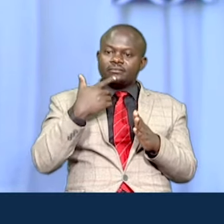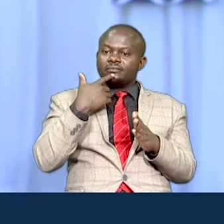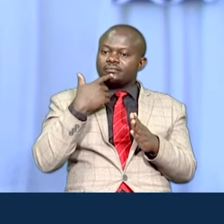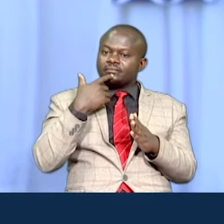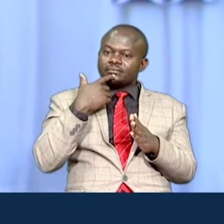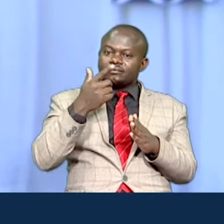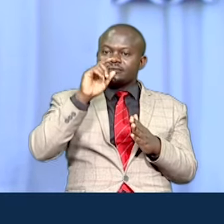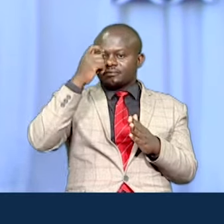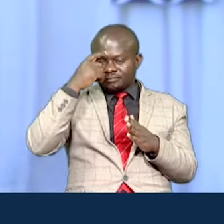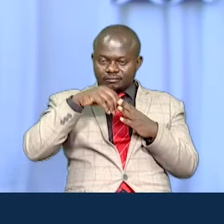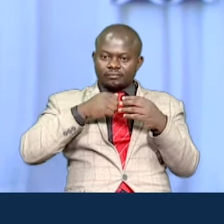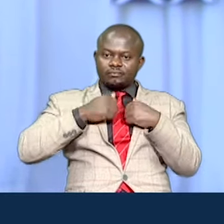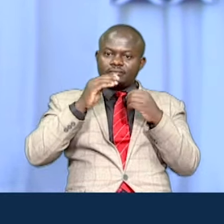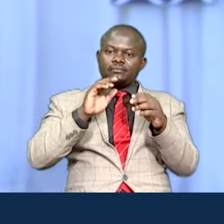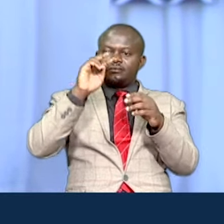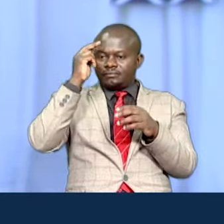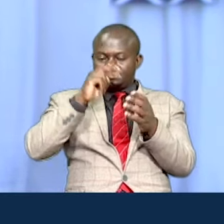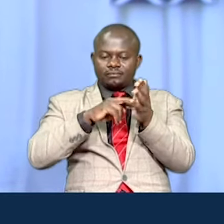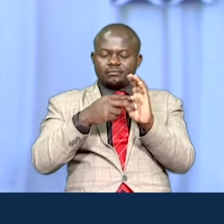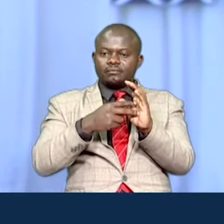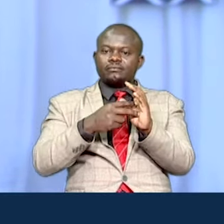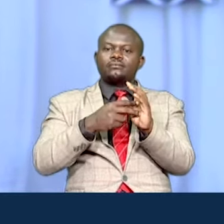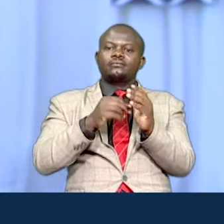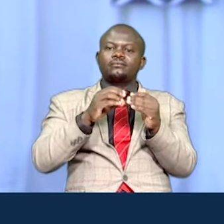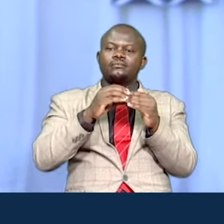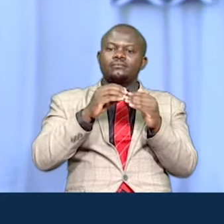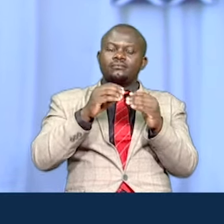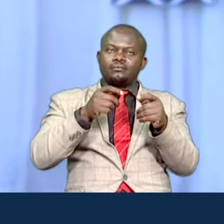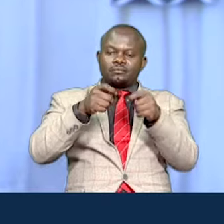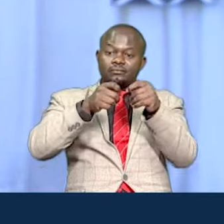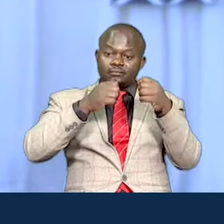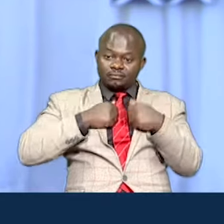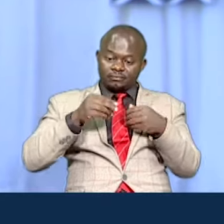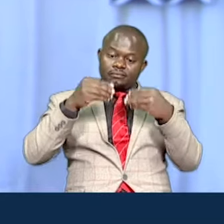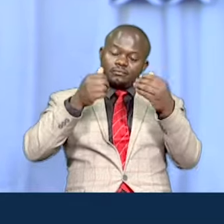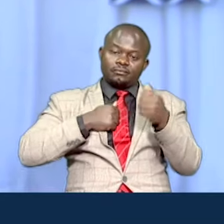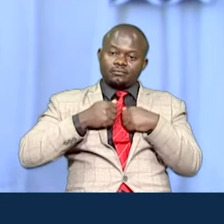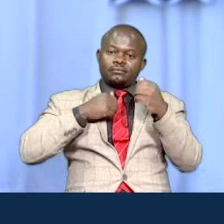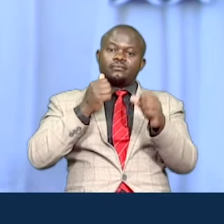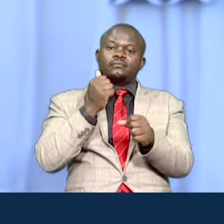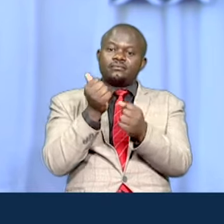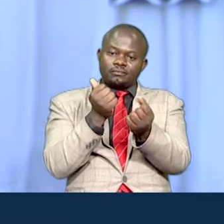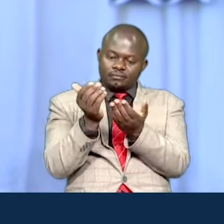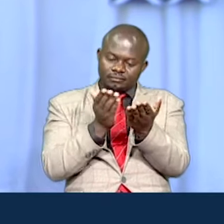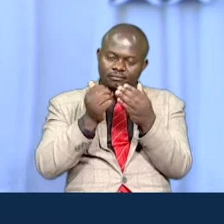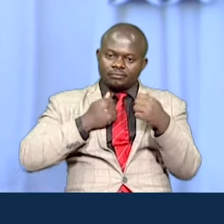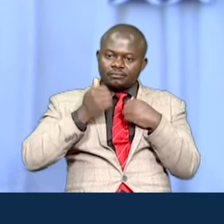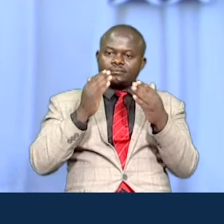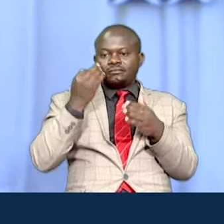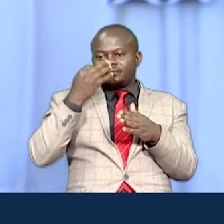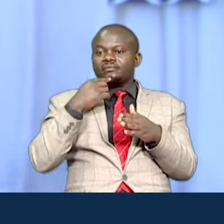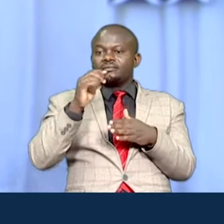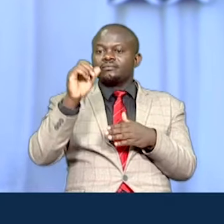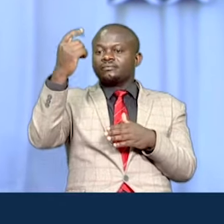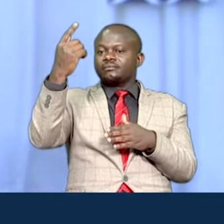ni Repubulika mu Rwanda bivuga ubutegetsi bw'abanyarwanda butangwa n'abanyarwanda bukorera abanyarwanda. Rero bivuze ngo umuturage